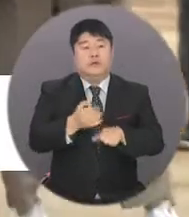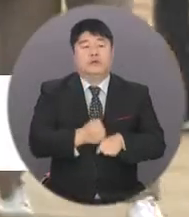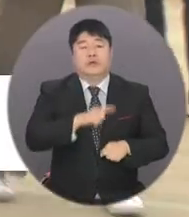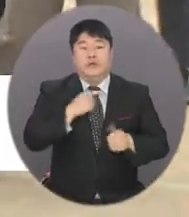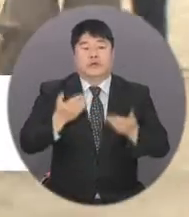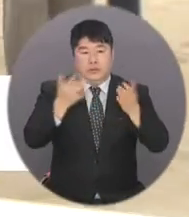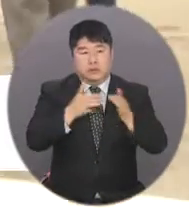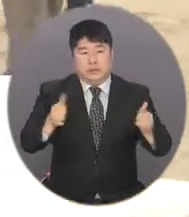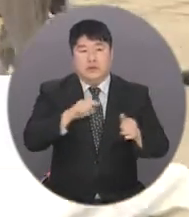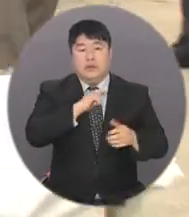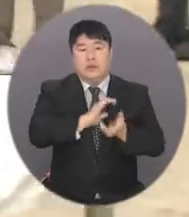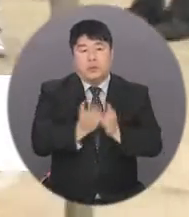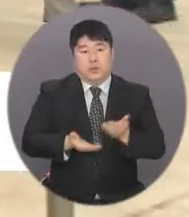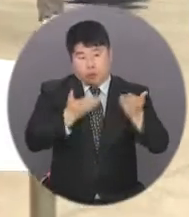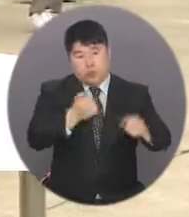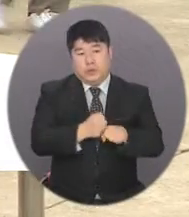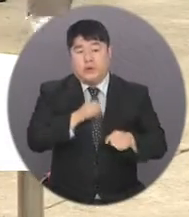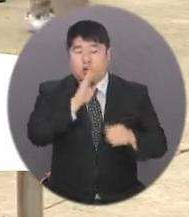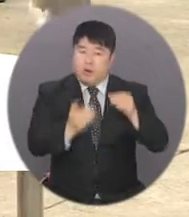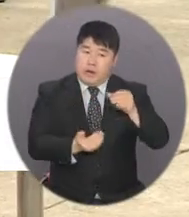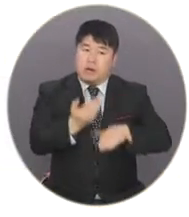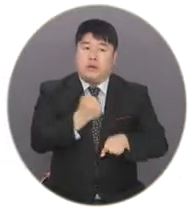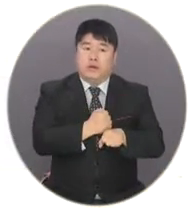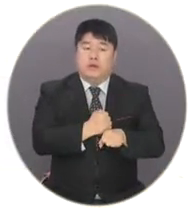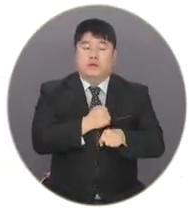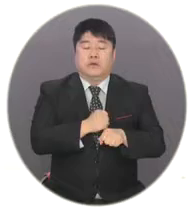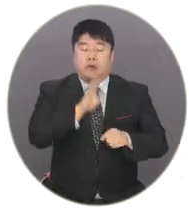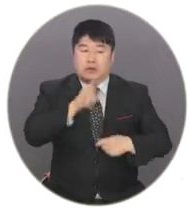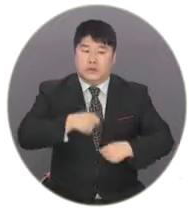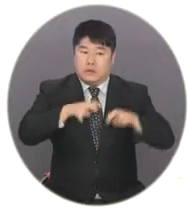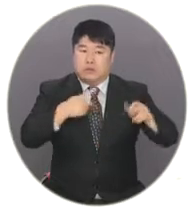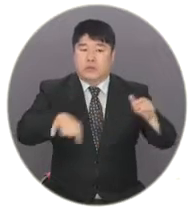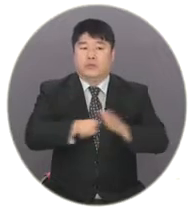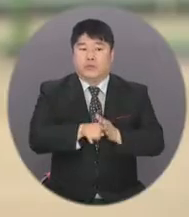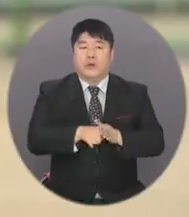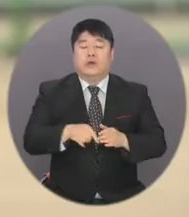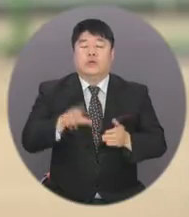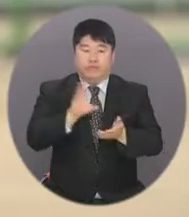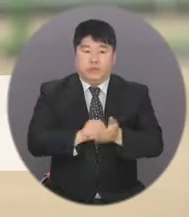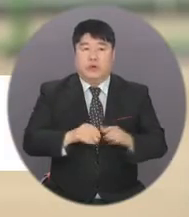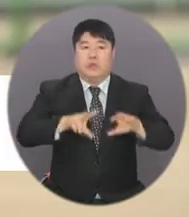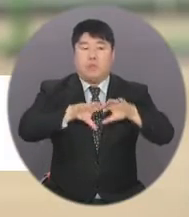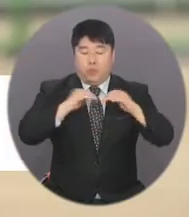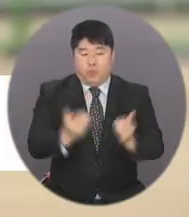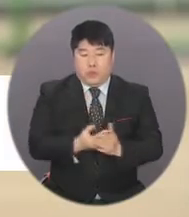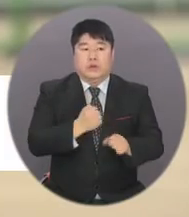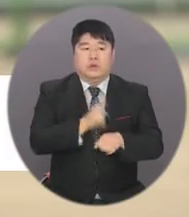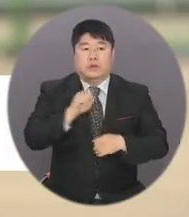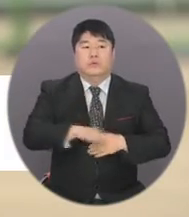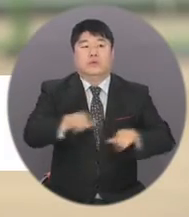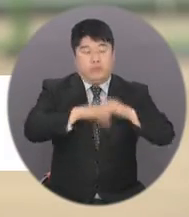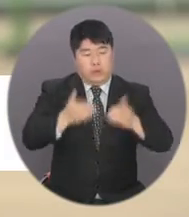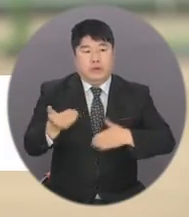희생자들에게 헌화하며 참사의 진상규명을 위해 해야 할 과제들을 완성하겠다고 다짐했습니다. 우리 모두를 아프게 했던